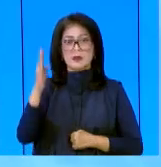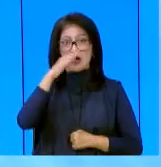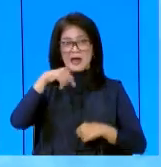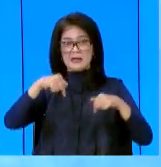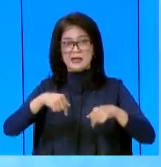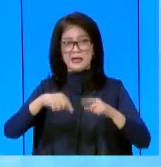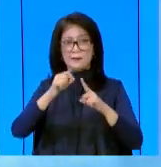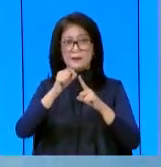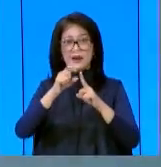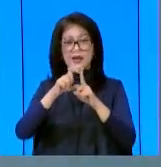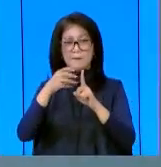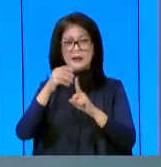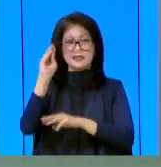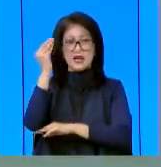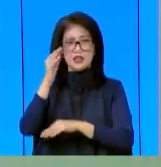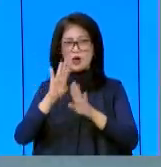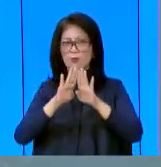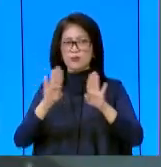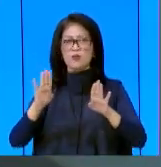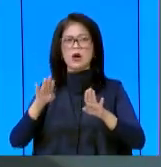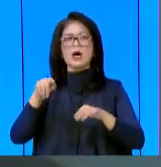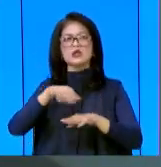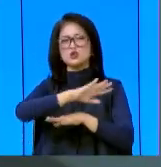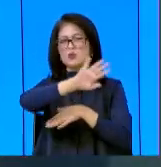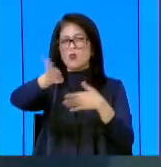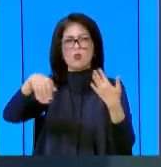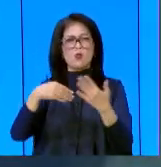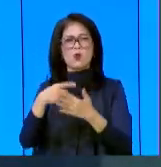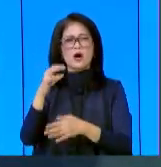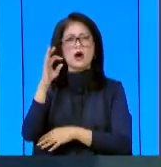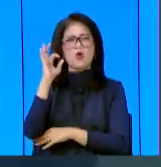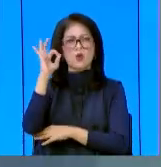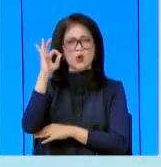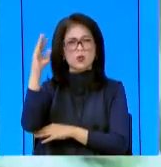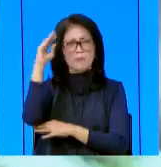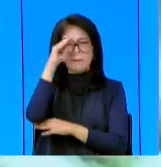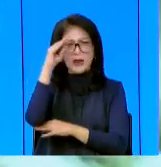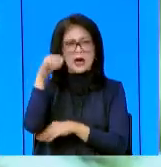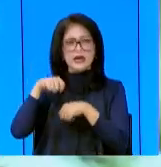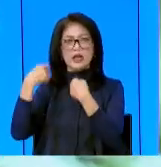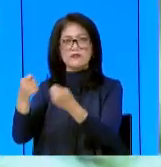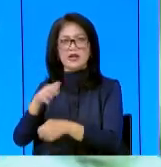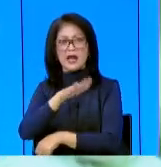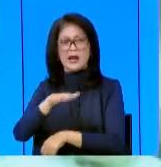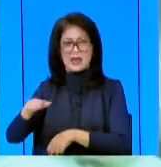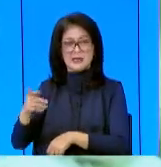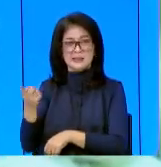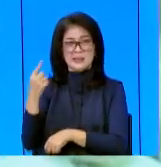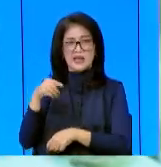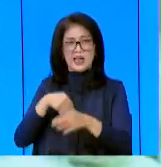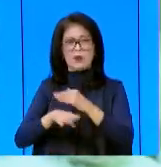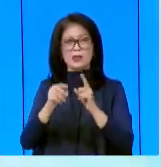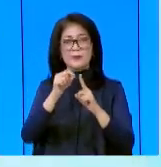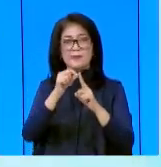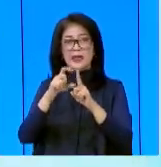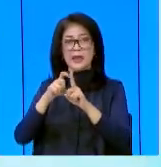Pemirsa, hari ini PPDB Jakarta mulai dibuka untuk seluruh jenjang. Sejak pagi, orang tua siswa mulai mendaftarkan putra-putrinya melalui PPDB